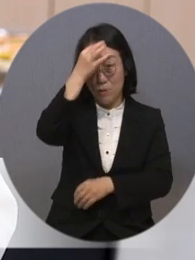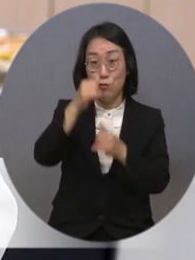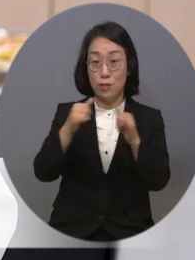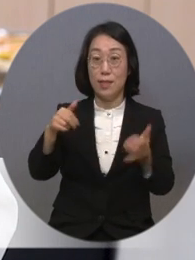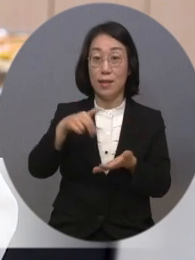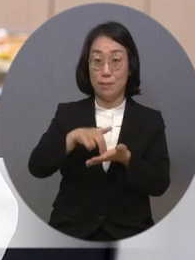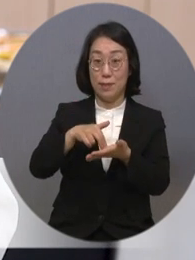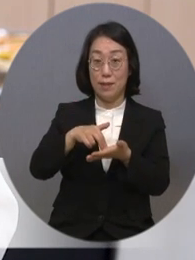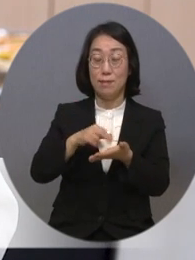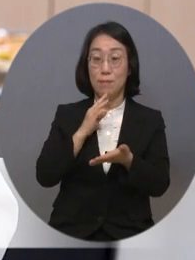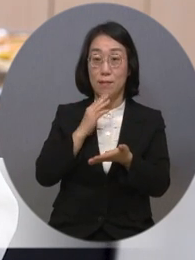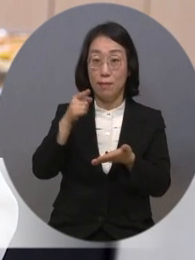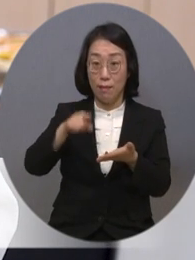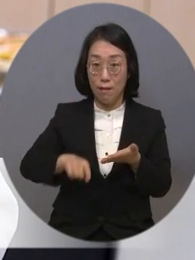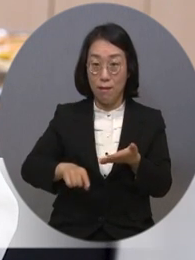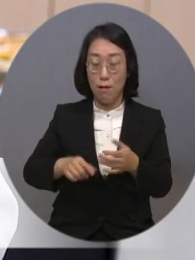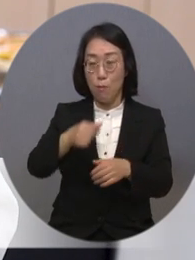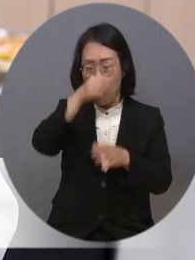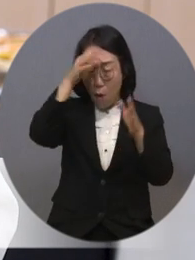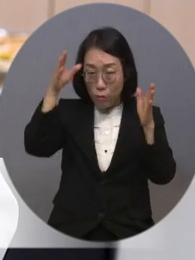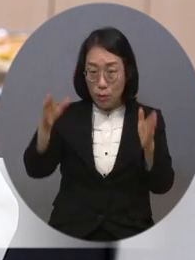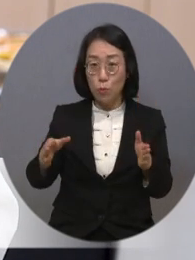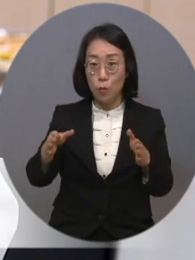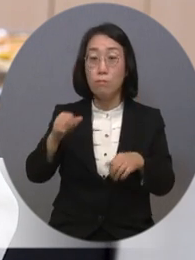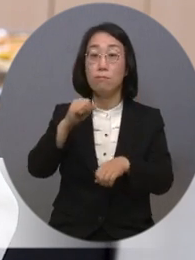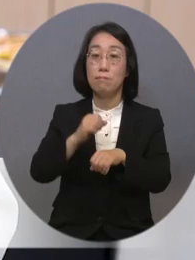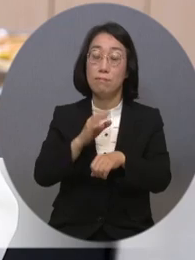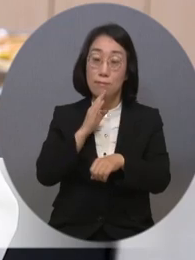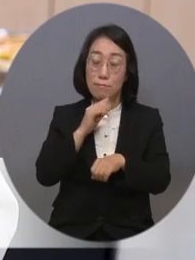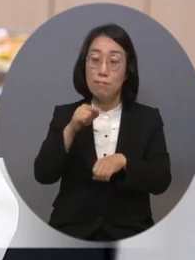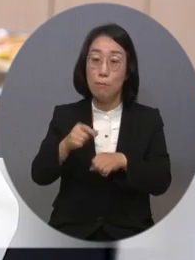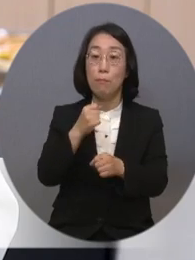그런 만드는 거는 평생을 해왔으나